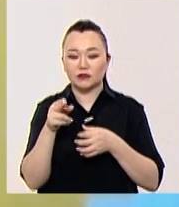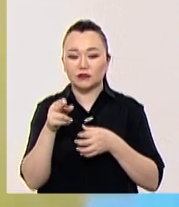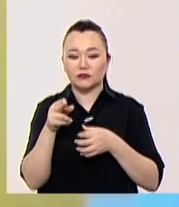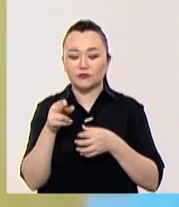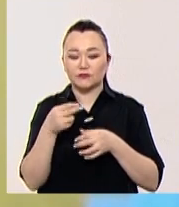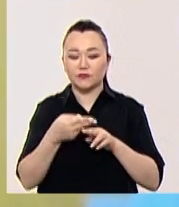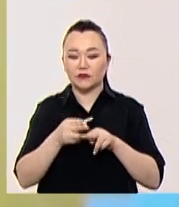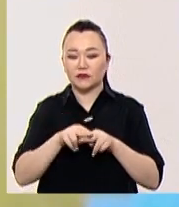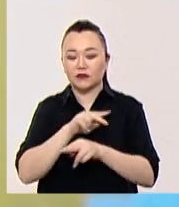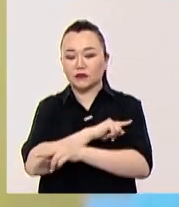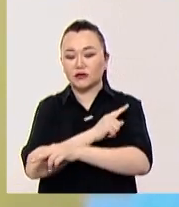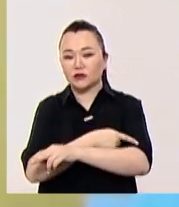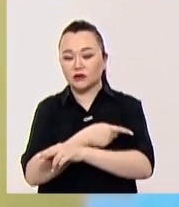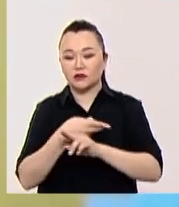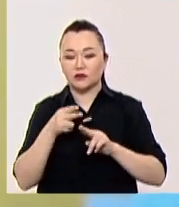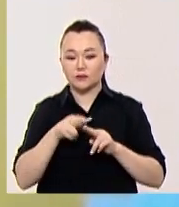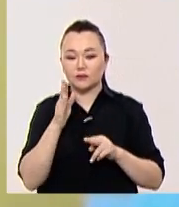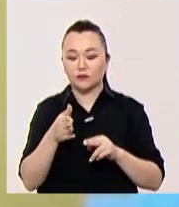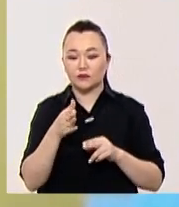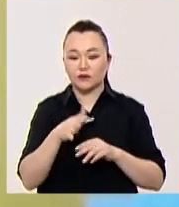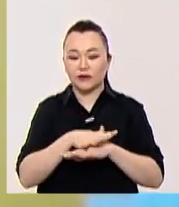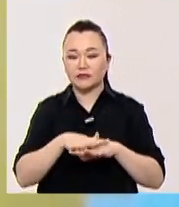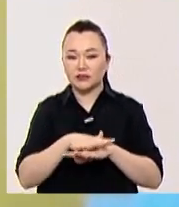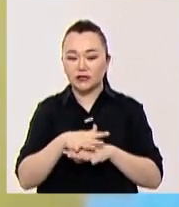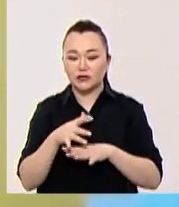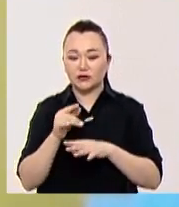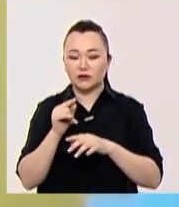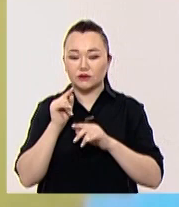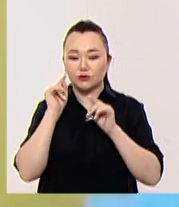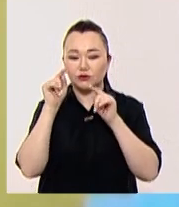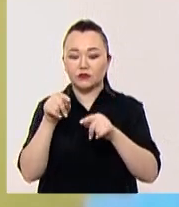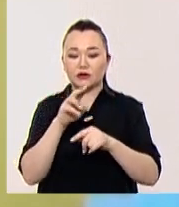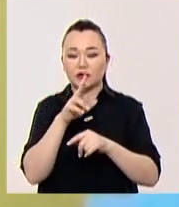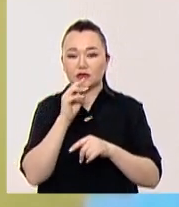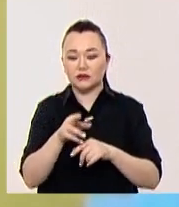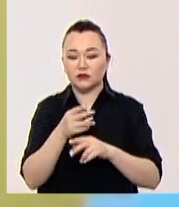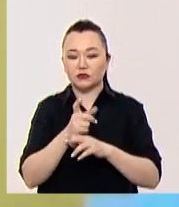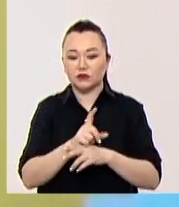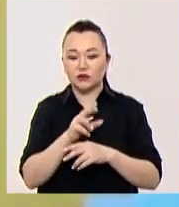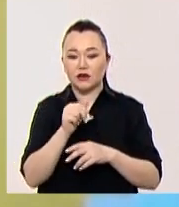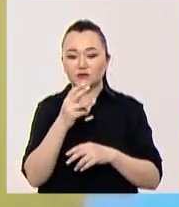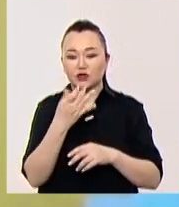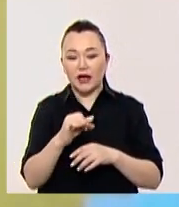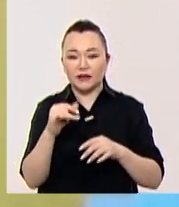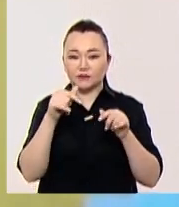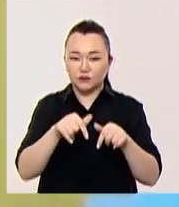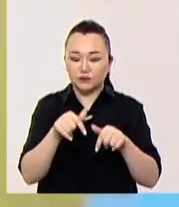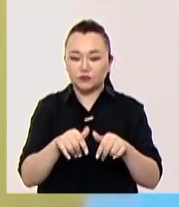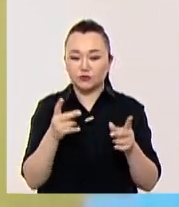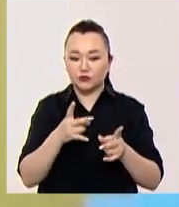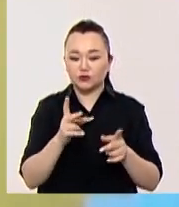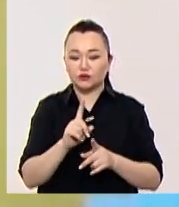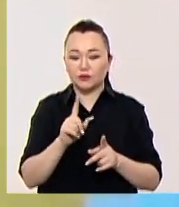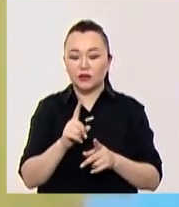той силой, которая будет оттягивать население. Поэтому здесь нужен классический контрмагнит в виде Копчегая и